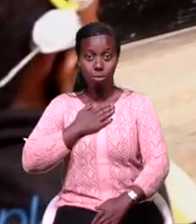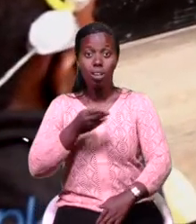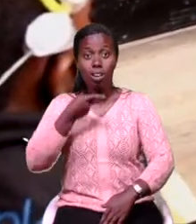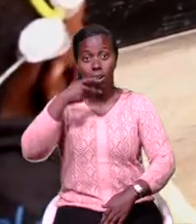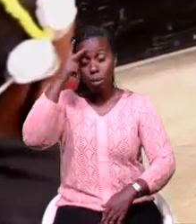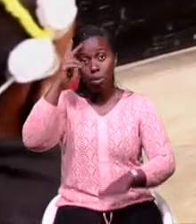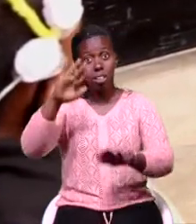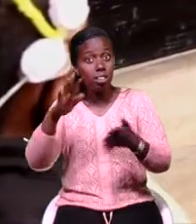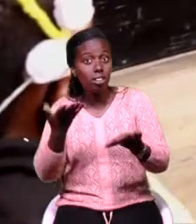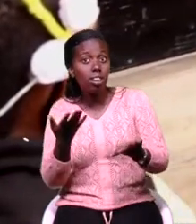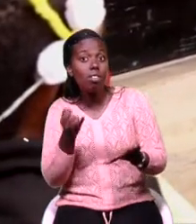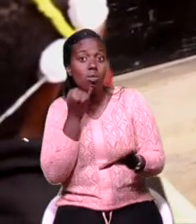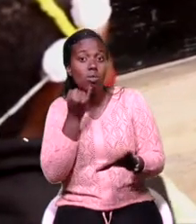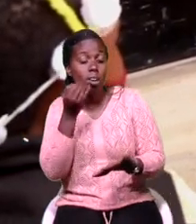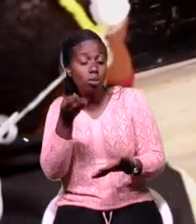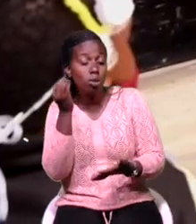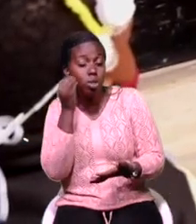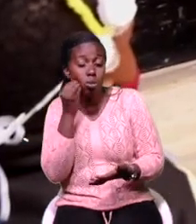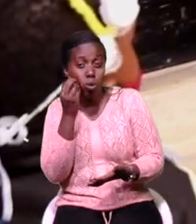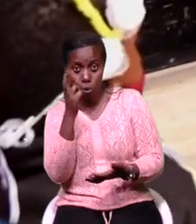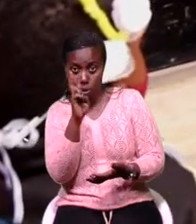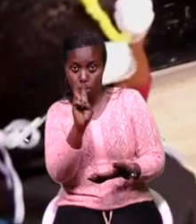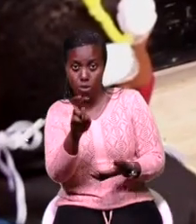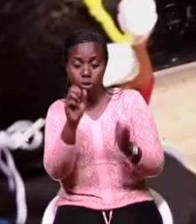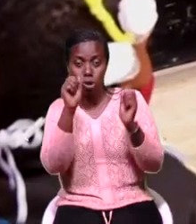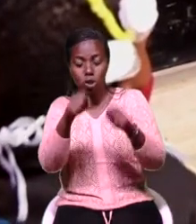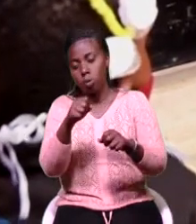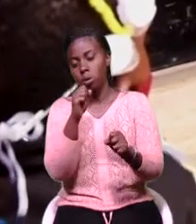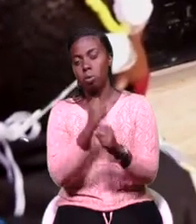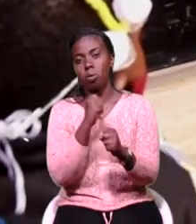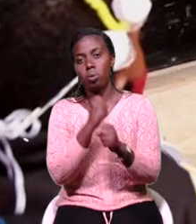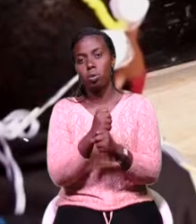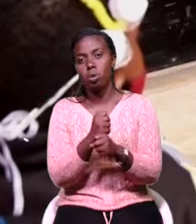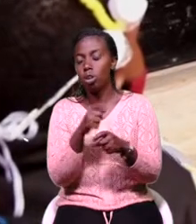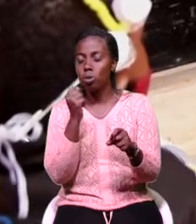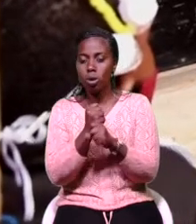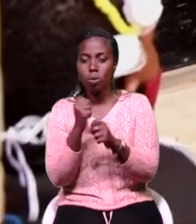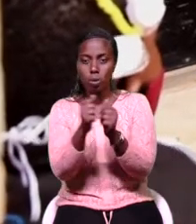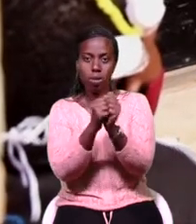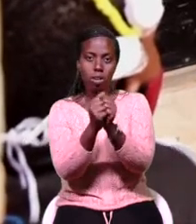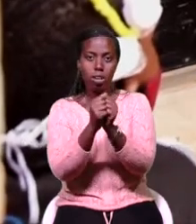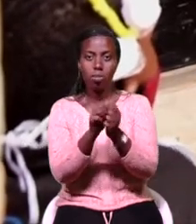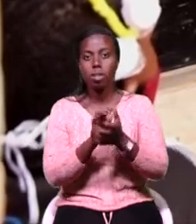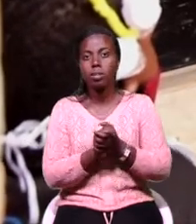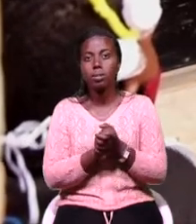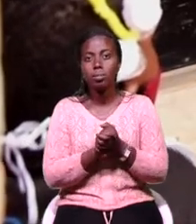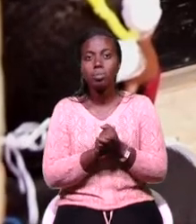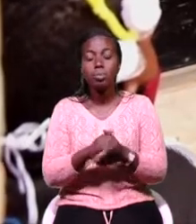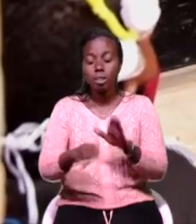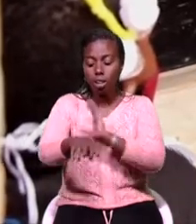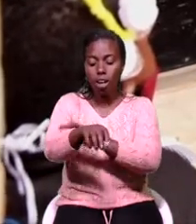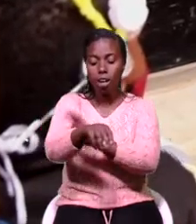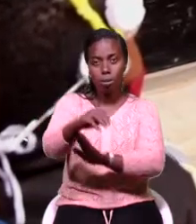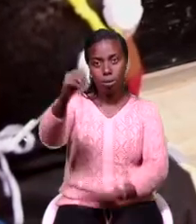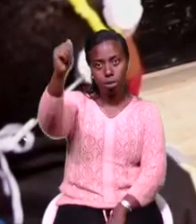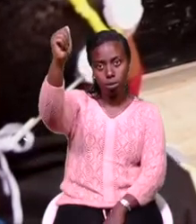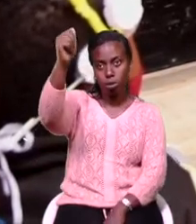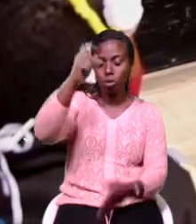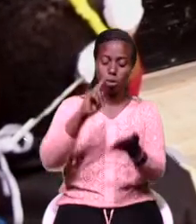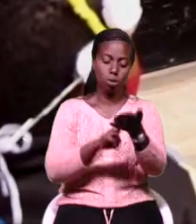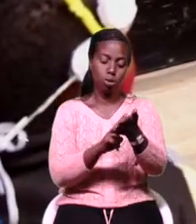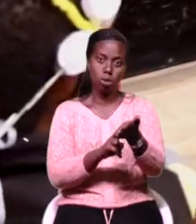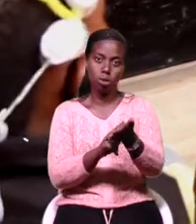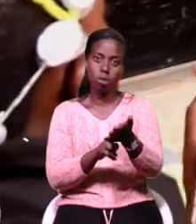ababyeyi cyangwa se umwana uri mu rugo arimo kunkurikira dushobora twese kubikora tukabikorera hamwe akaboko k'iburyo niko